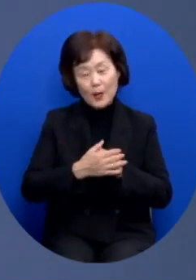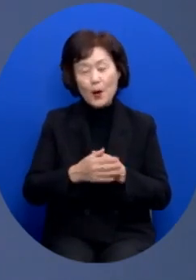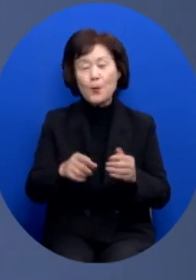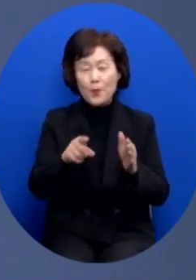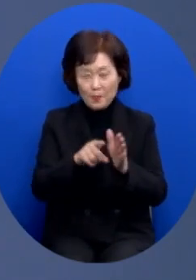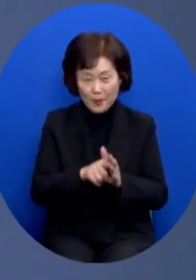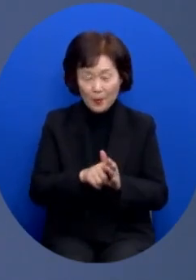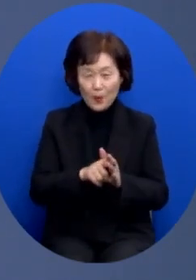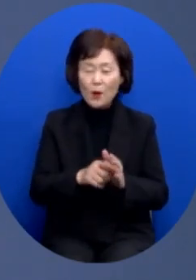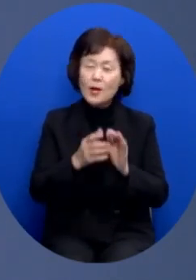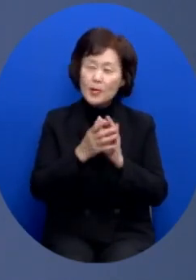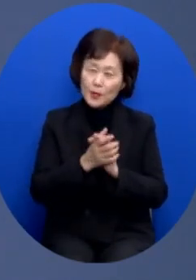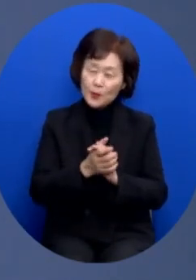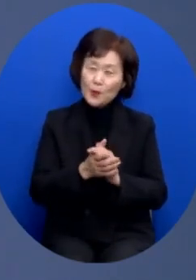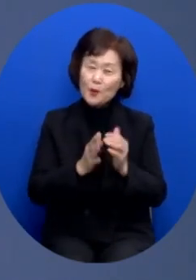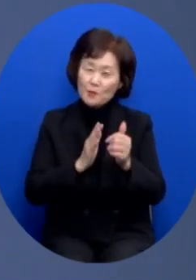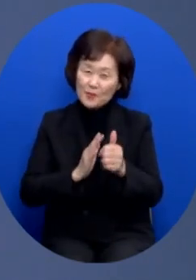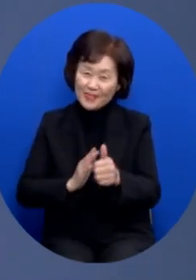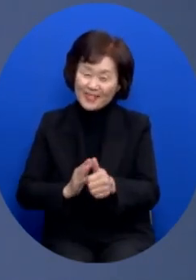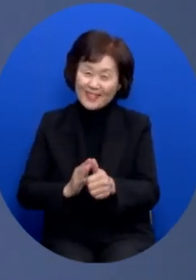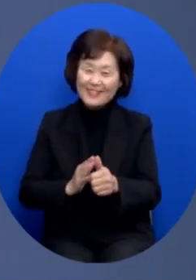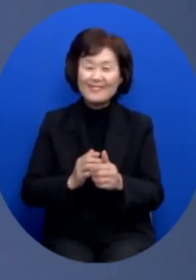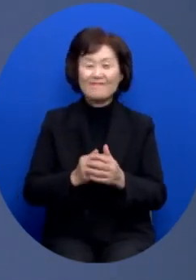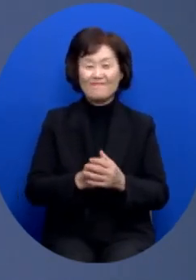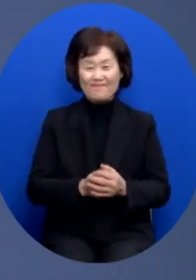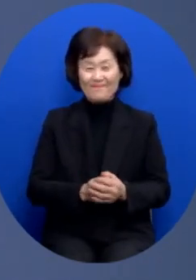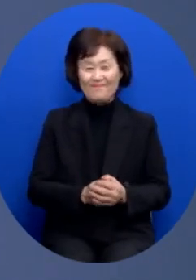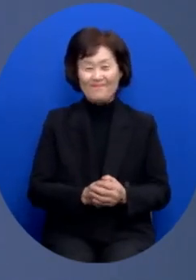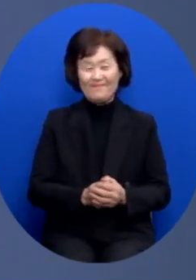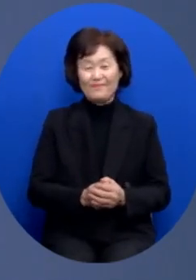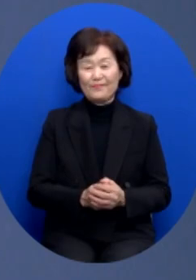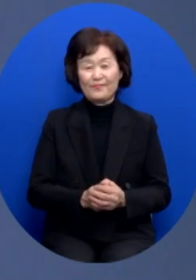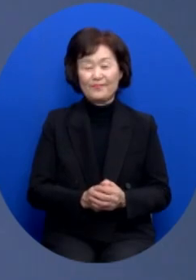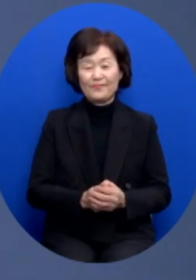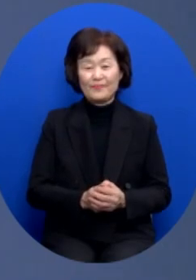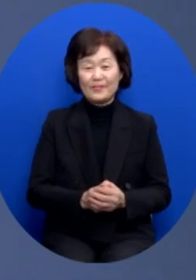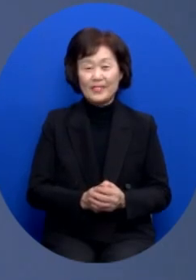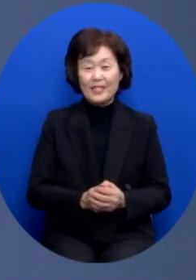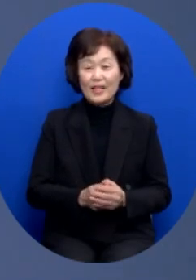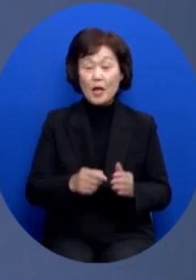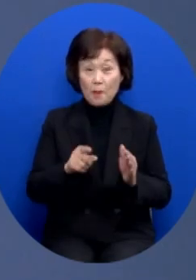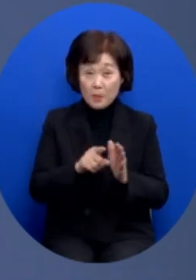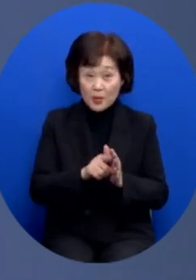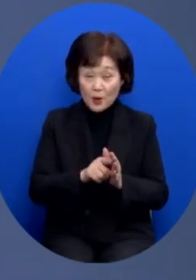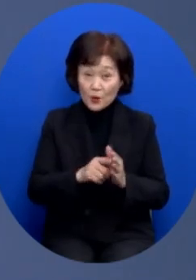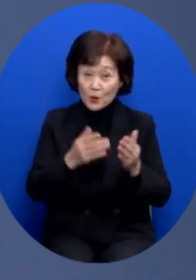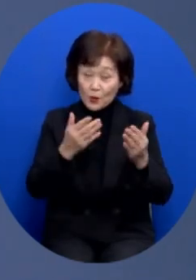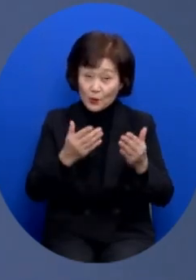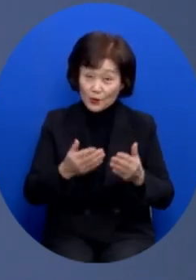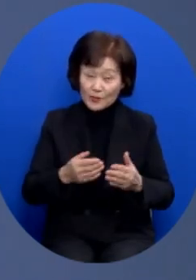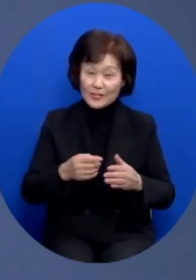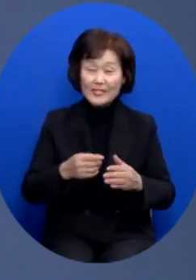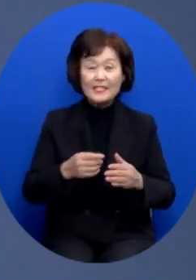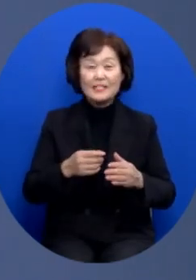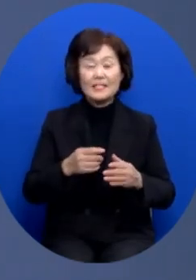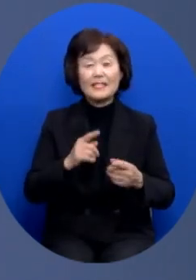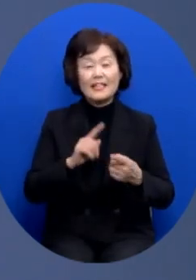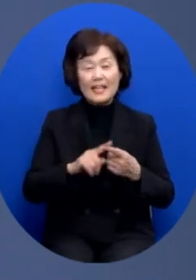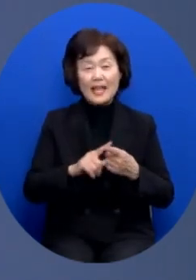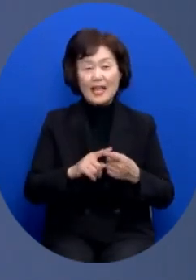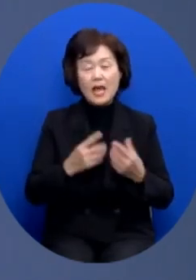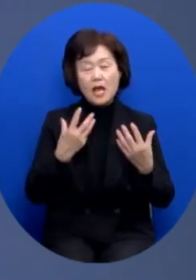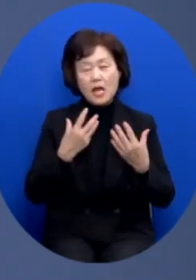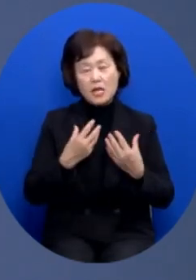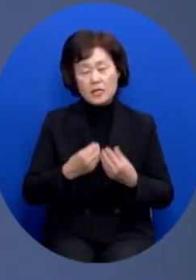믿어주시고 기도해 주실 것을 간곡히 부탁을 드립니다. 믿어주신 마음에 실망시키지 않도록